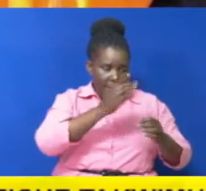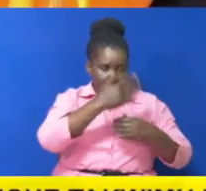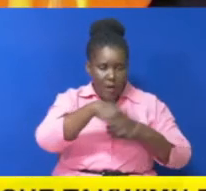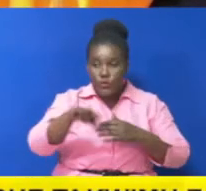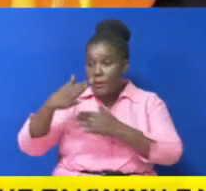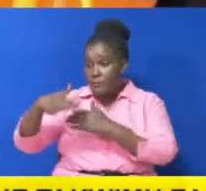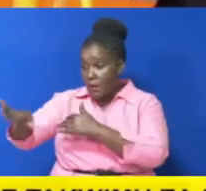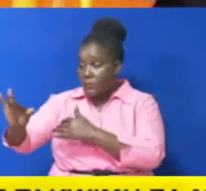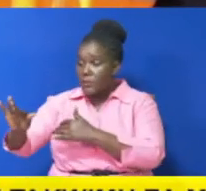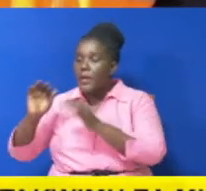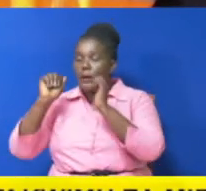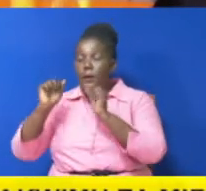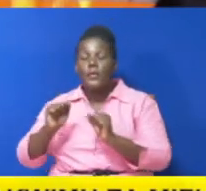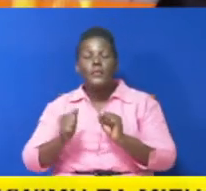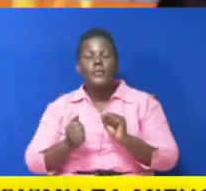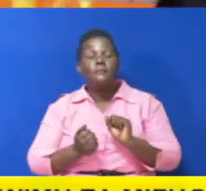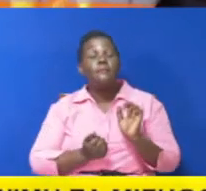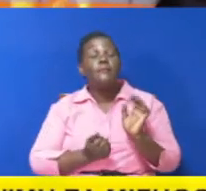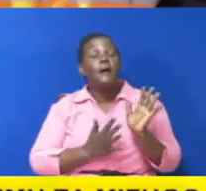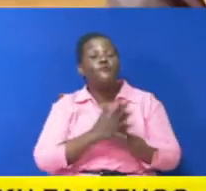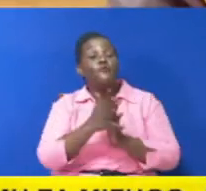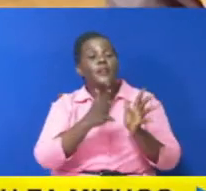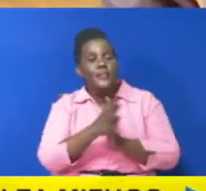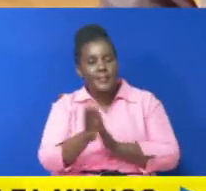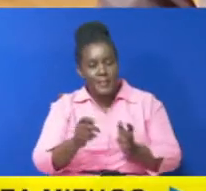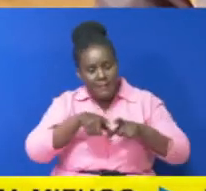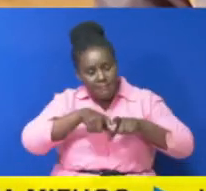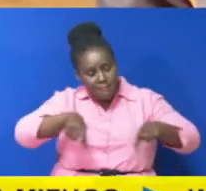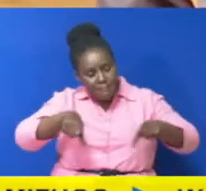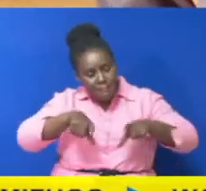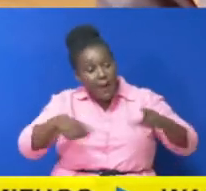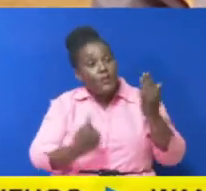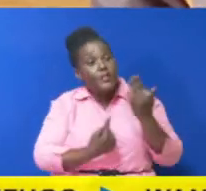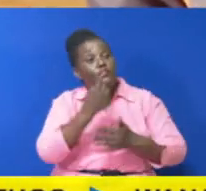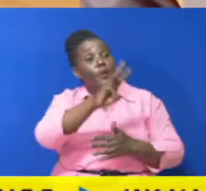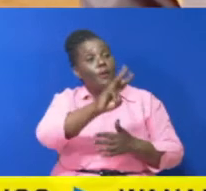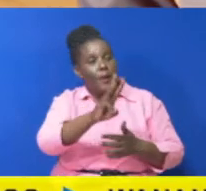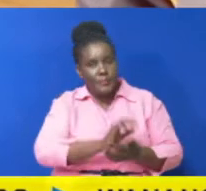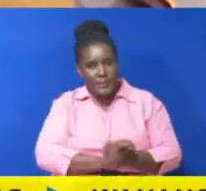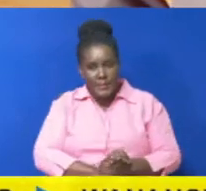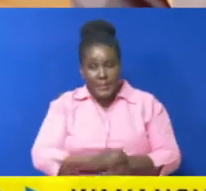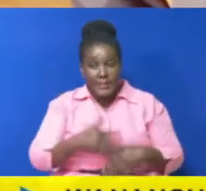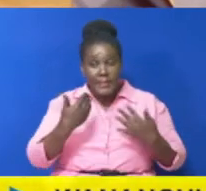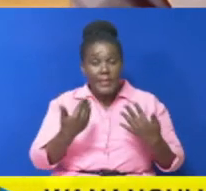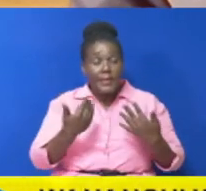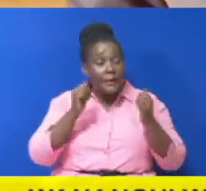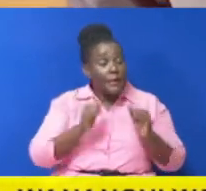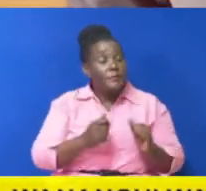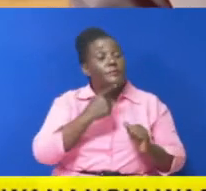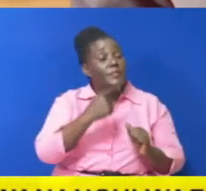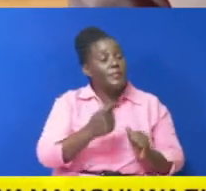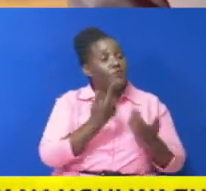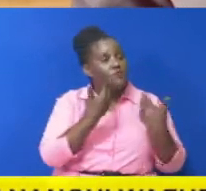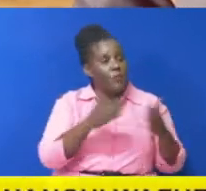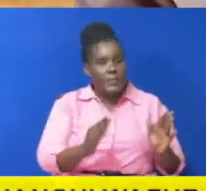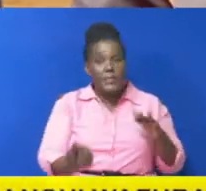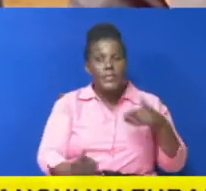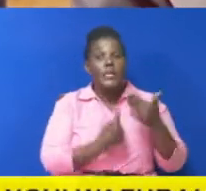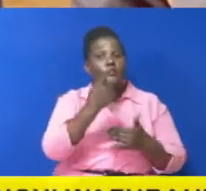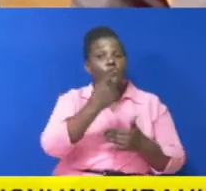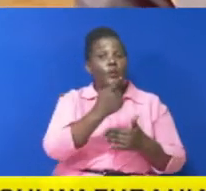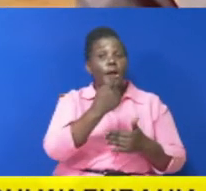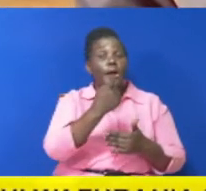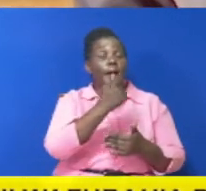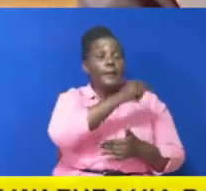kuonyesha kwamba bidhaa hizi zinatoka Tanzania. Maana sasa hivi tunazungumzia Tanzania ya viwanda. Lakini zaidi tunazidi kumshukuru